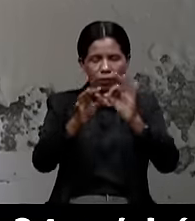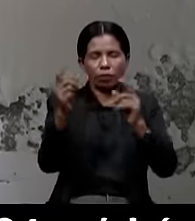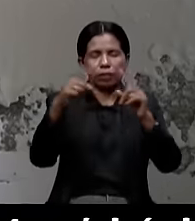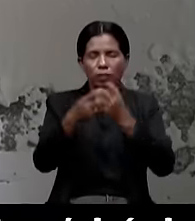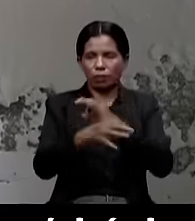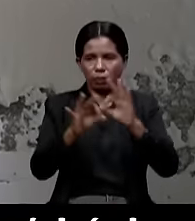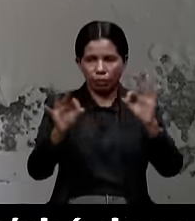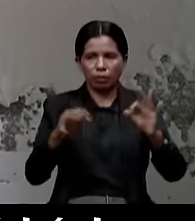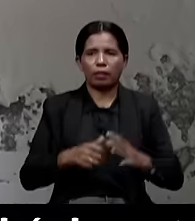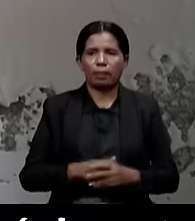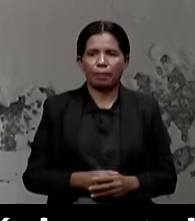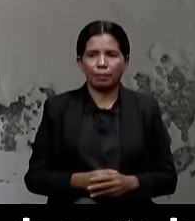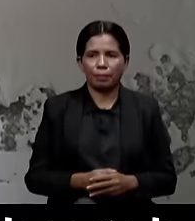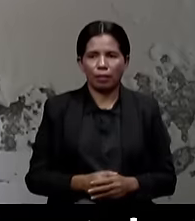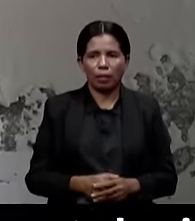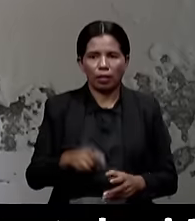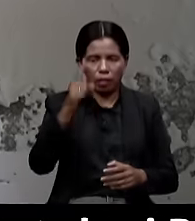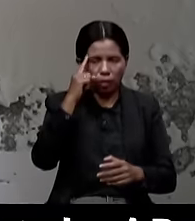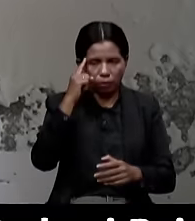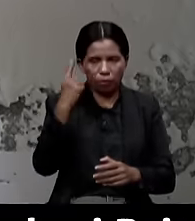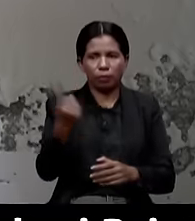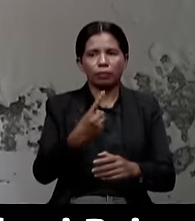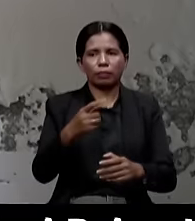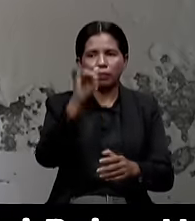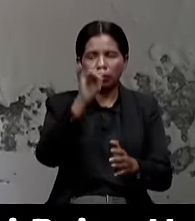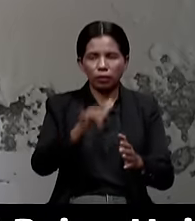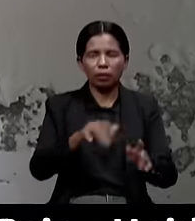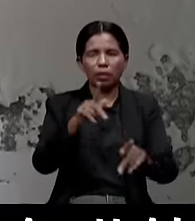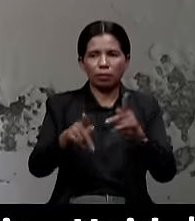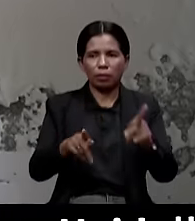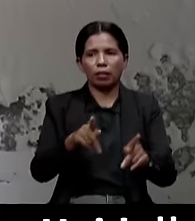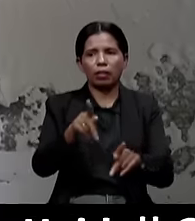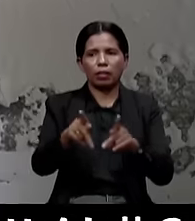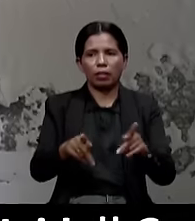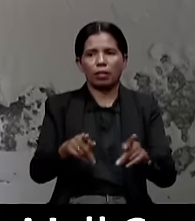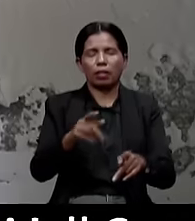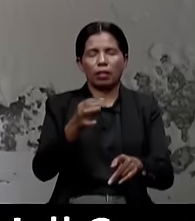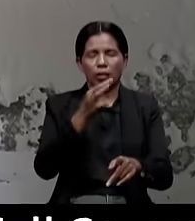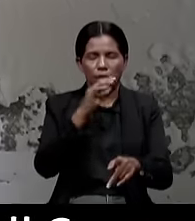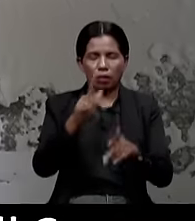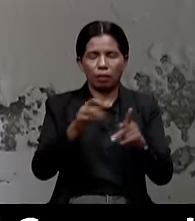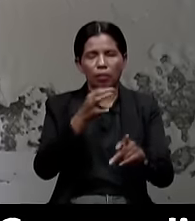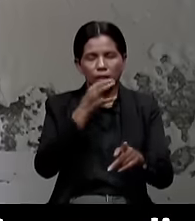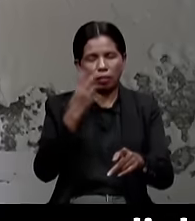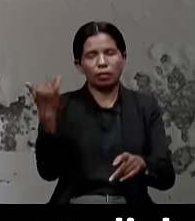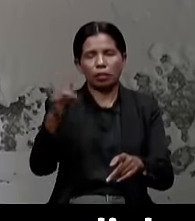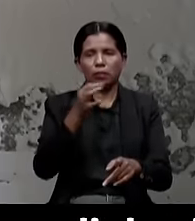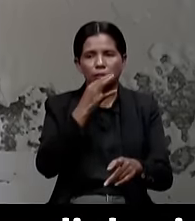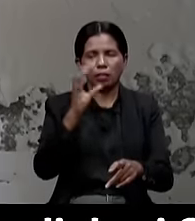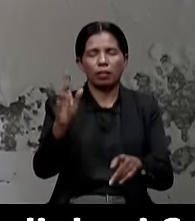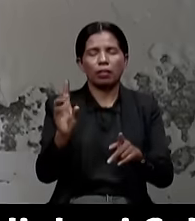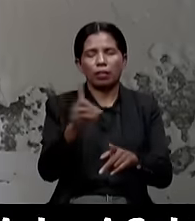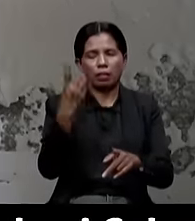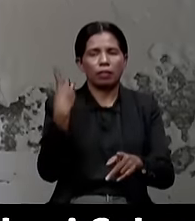beta ne hanu indi tre ka tak sira ne helo hoye mai da hani e ma hani tu weekend sira mo sani tu weekend dar sane ma mat